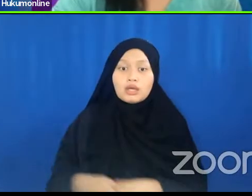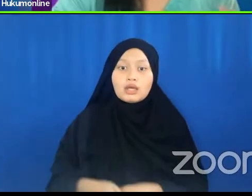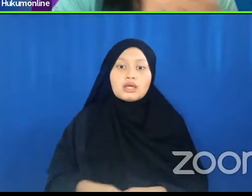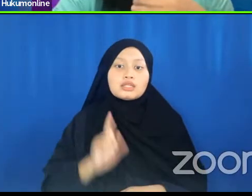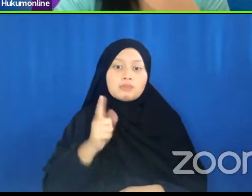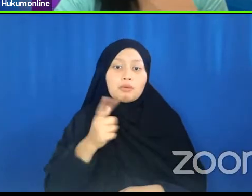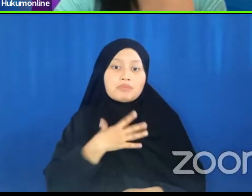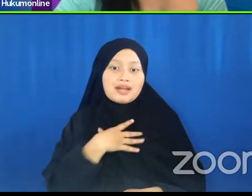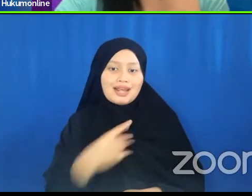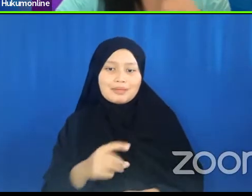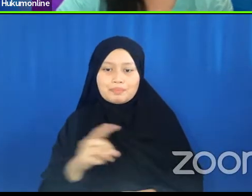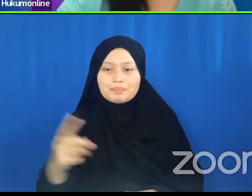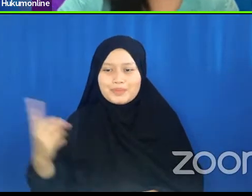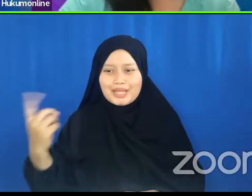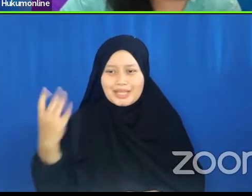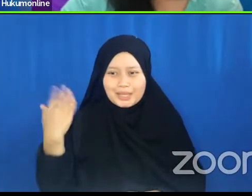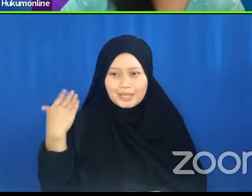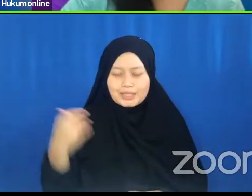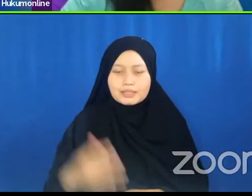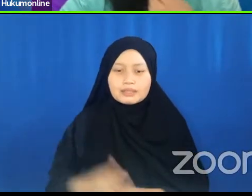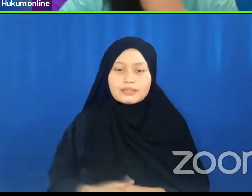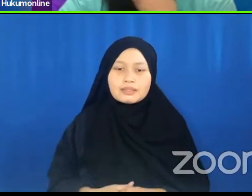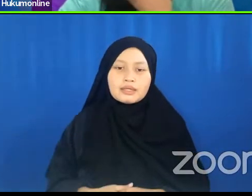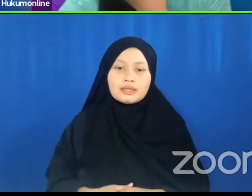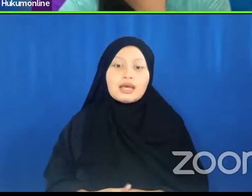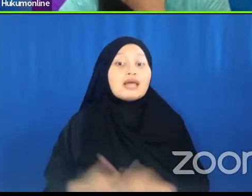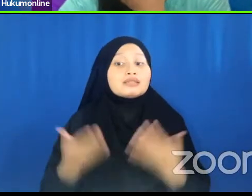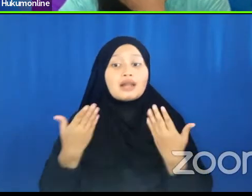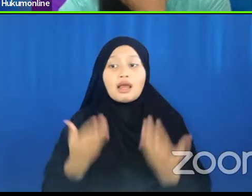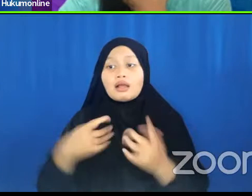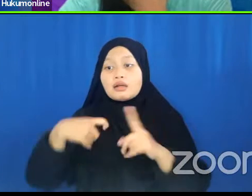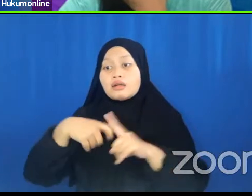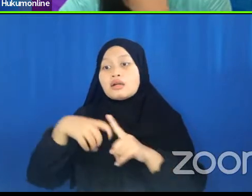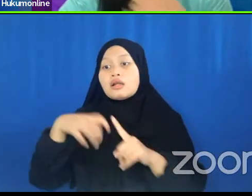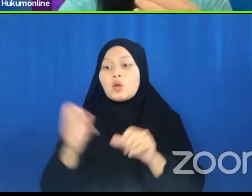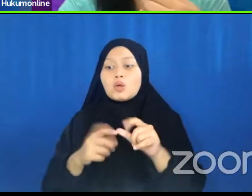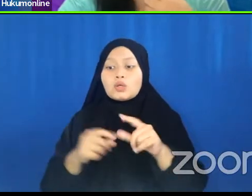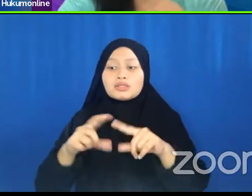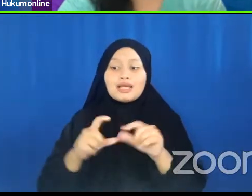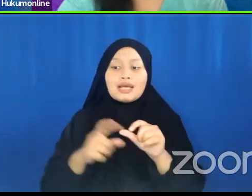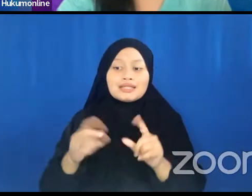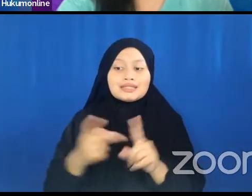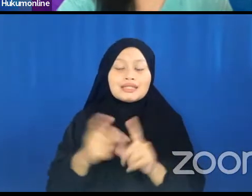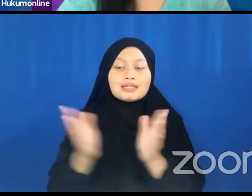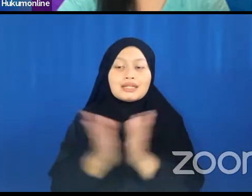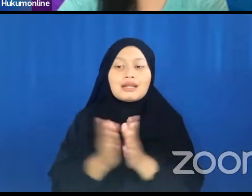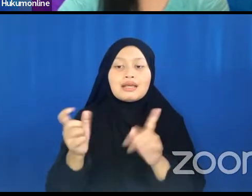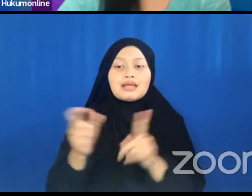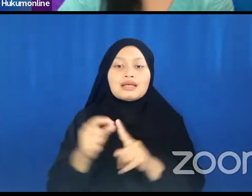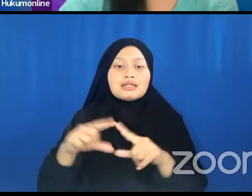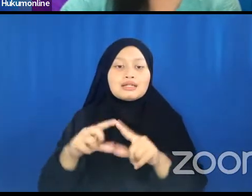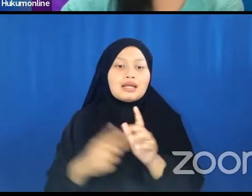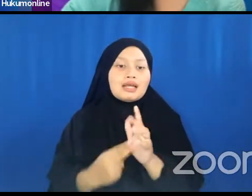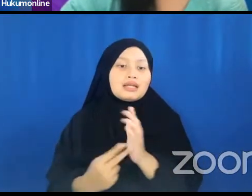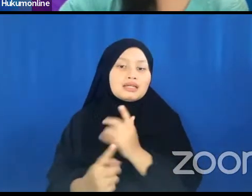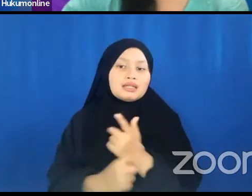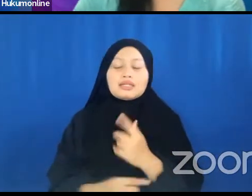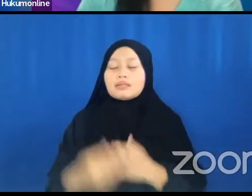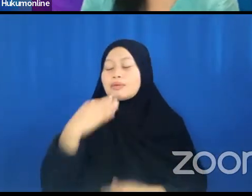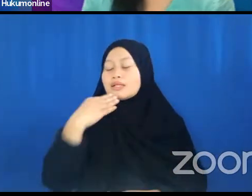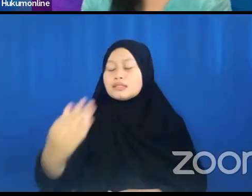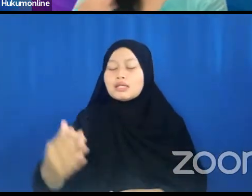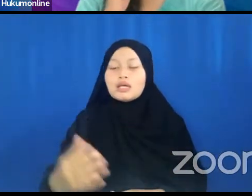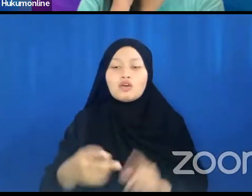attending kecelakaan of Mas Kosasih dan Mas Deni berikutnya Iya Makasih Mbak Farah